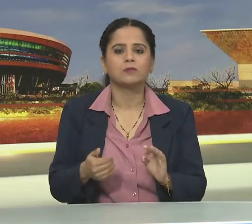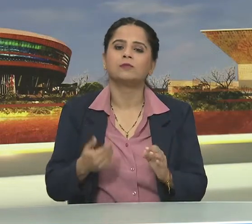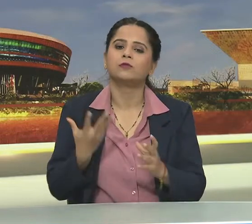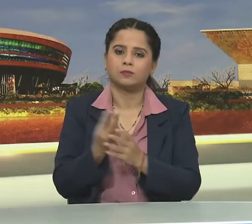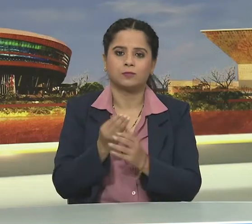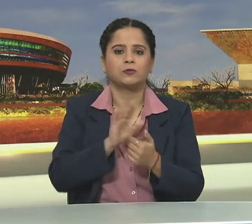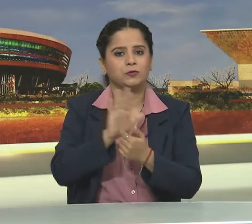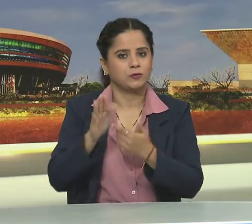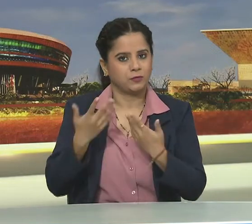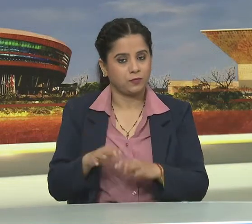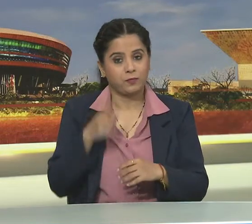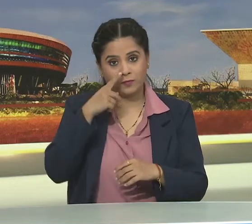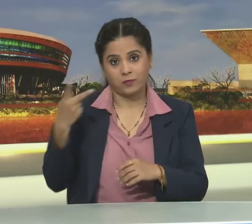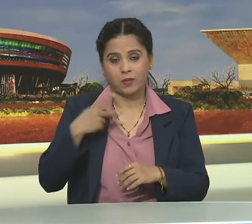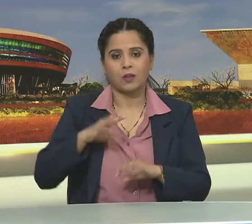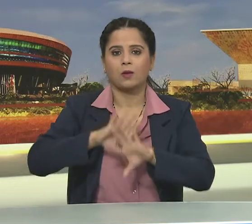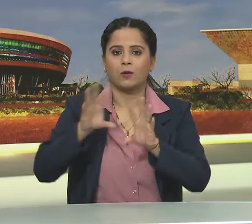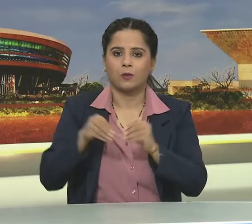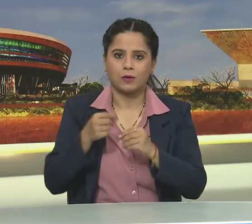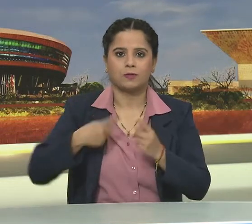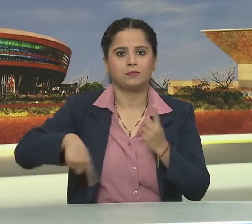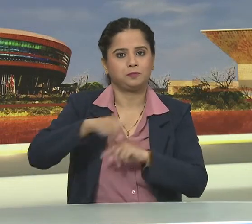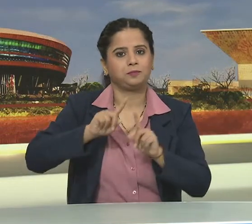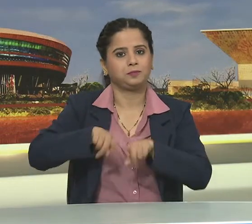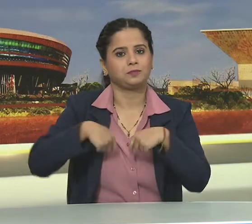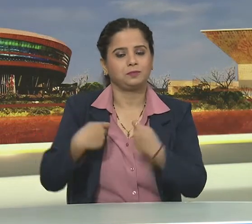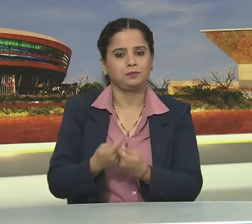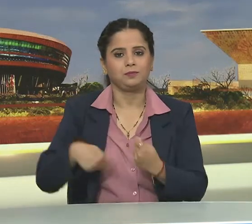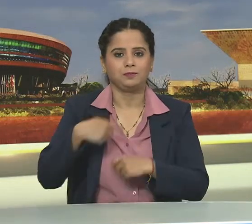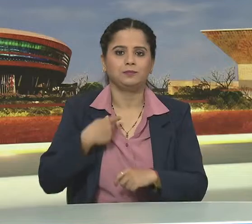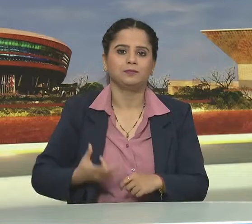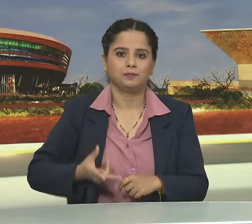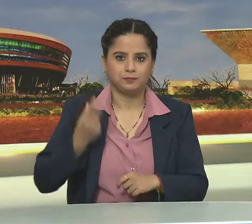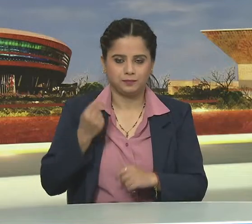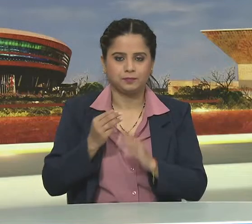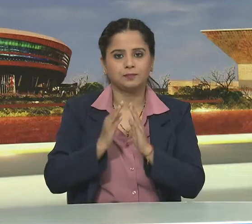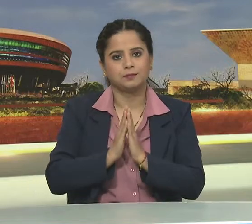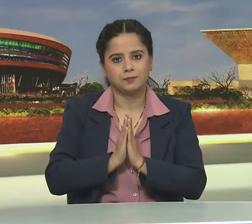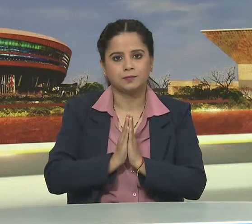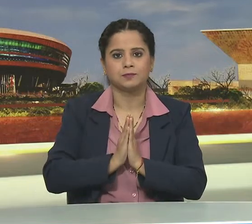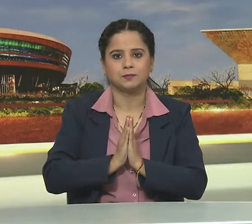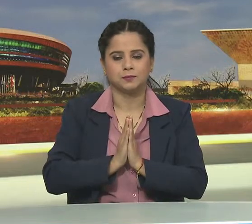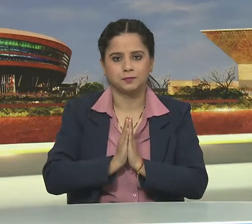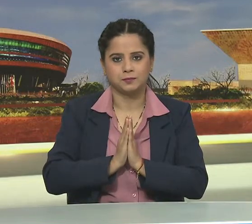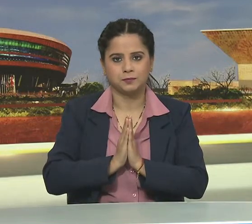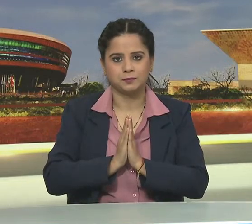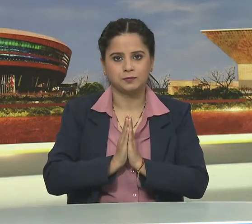इतना ही। मुझे, मेरी सहयोगी मनीषा और हमारी पूरी टीम को दीजिए अनुमति। नमस्कार।